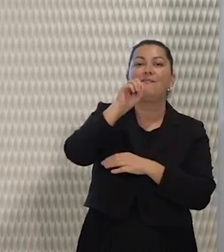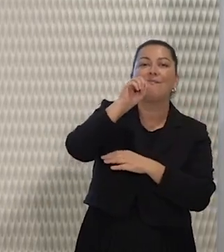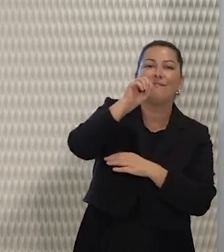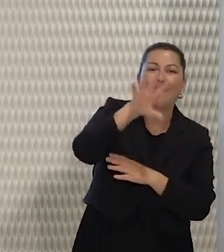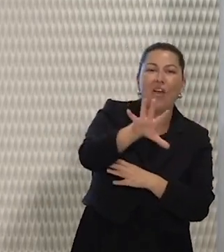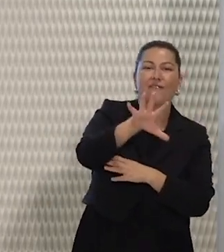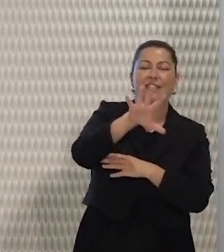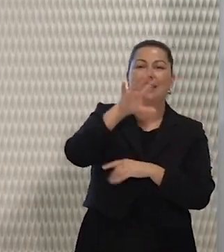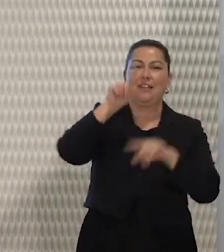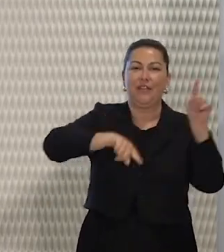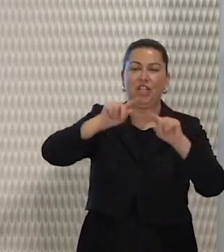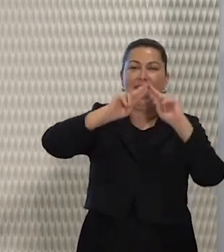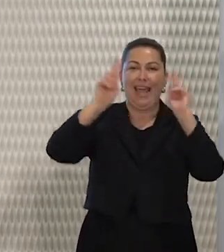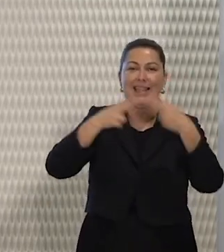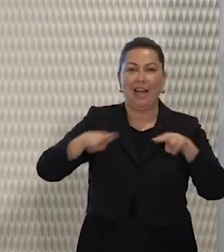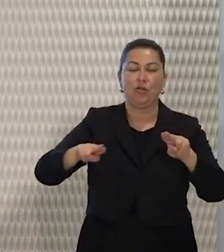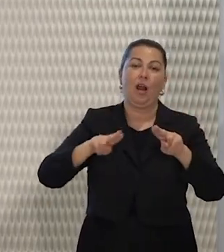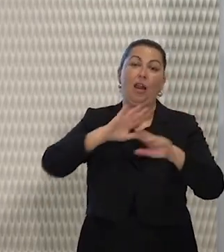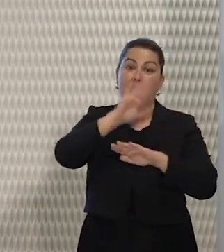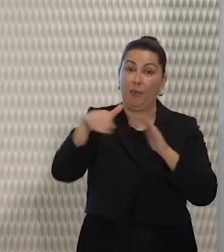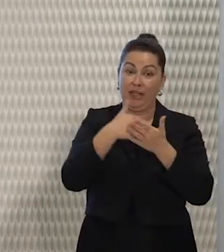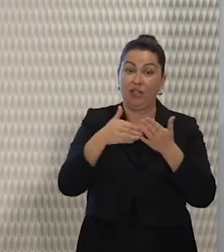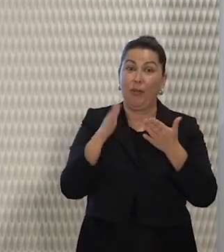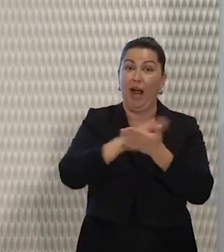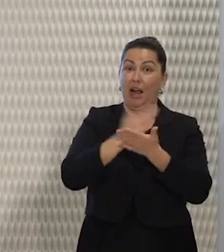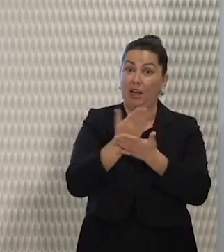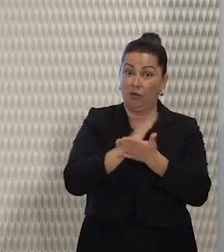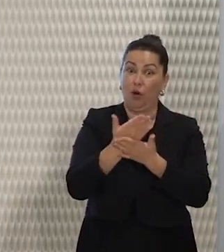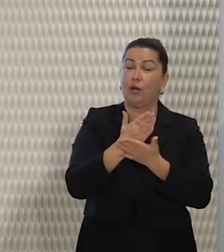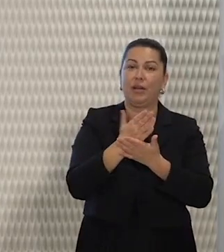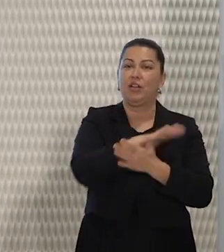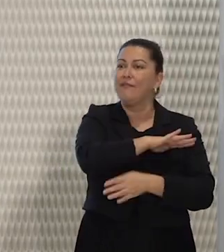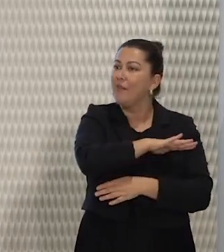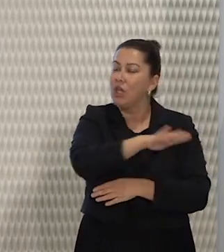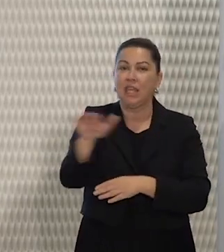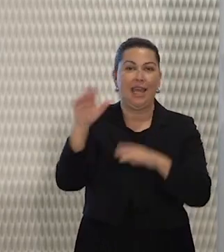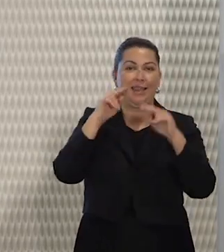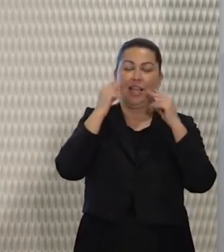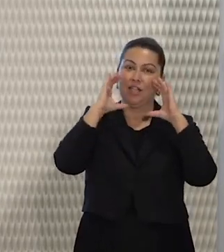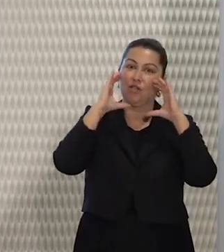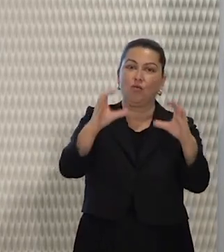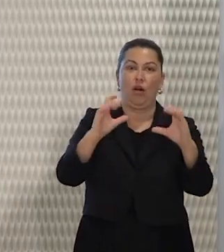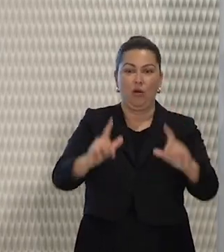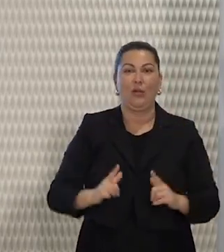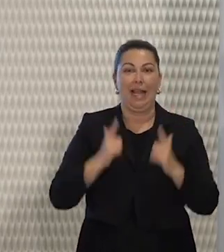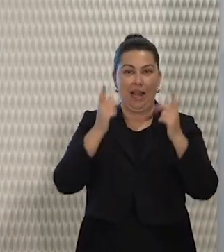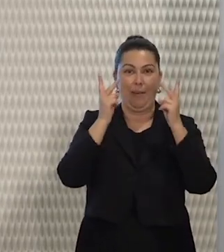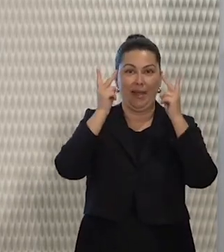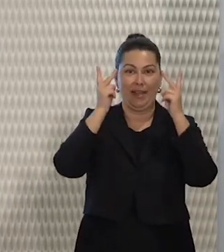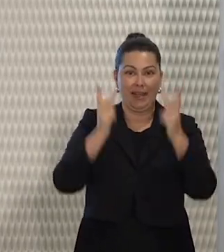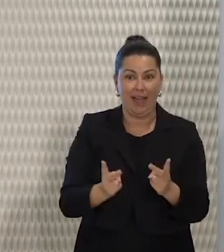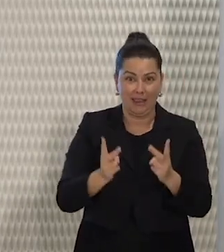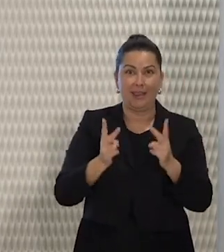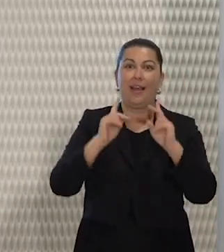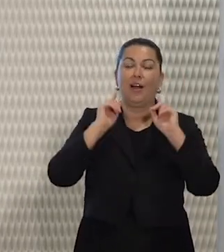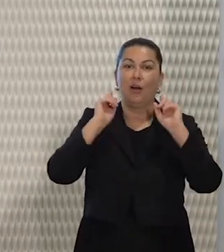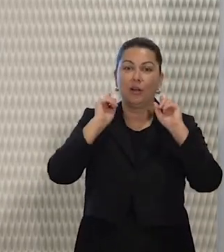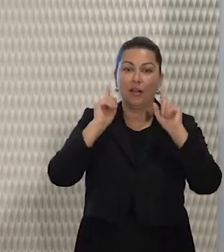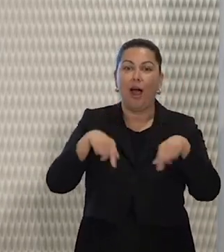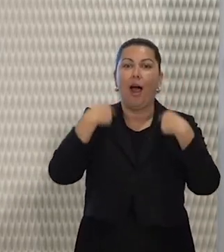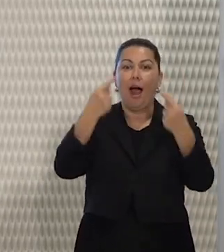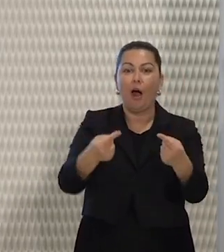verschiedenen internationalen Gebärdensprachen gedolmetscht wurde, also wirklich für jeden genießbar und erlebbar. Und im Anschluss an